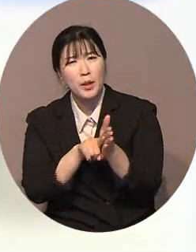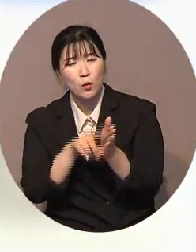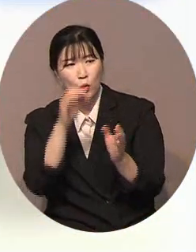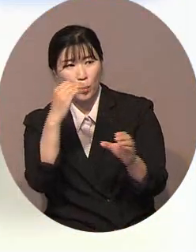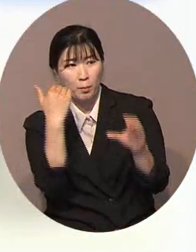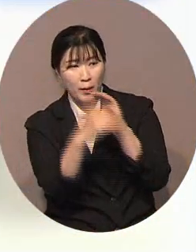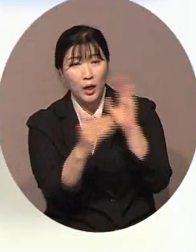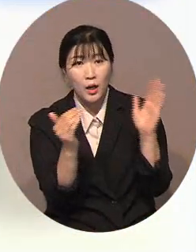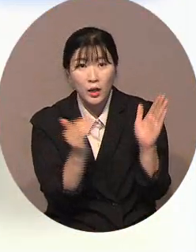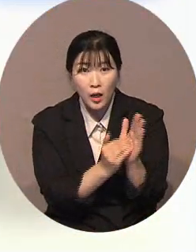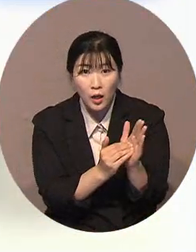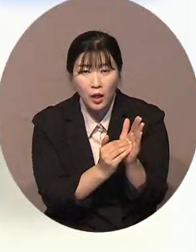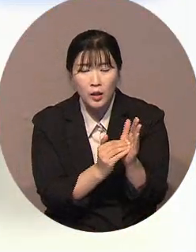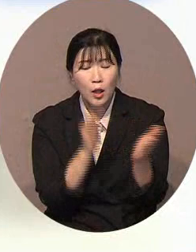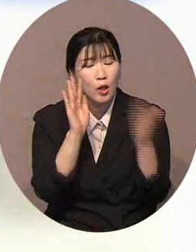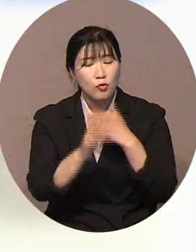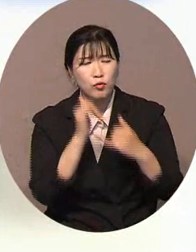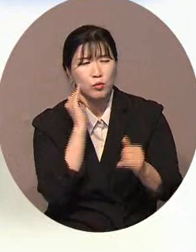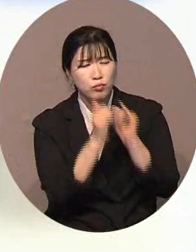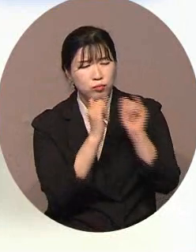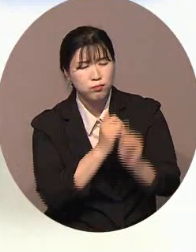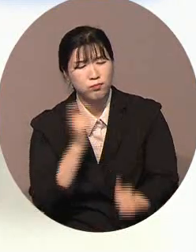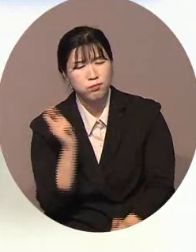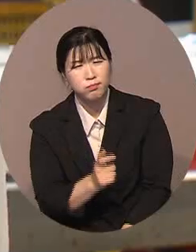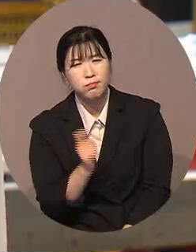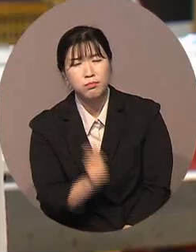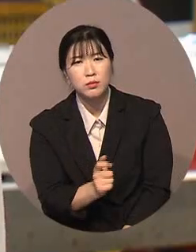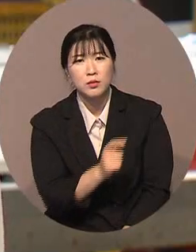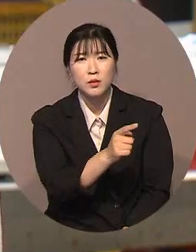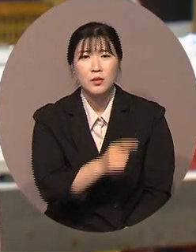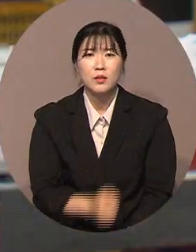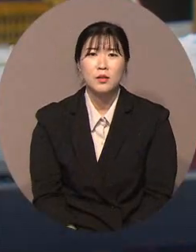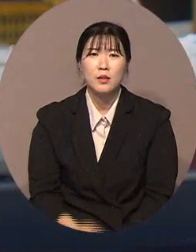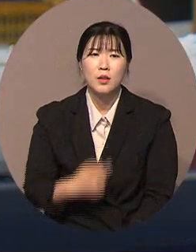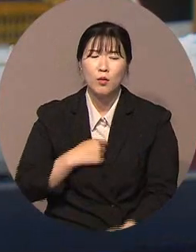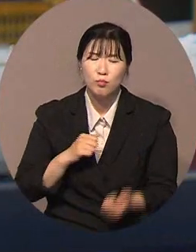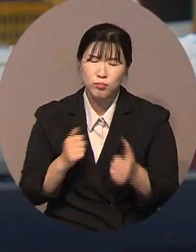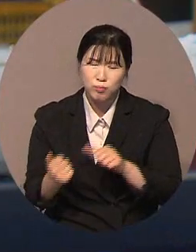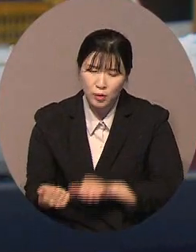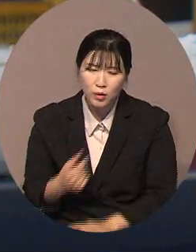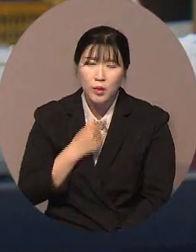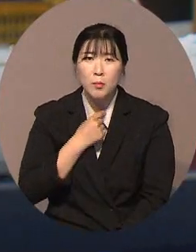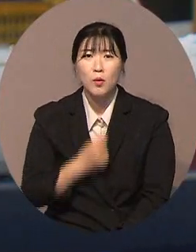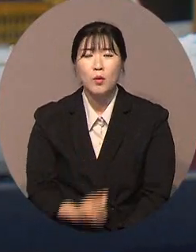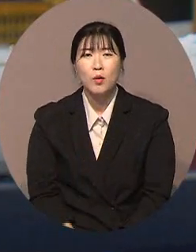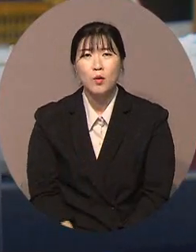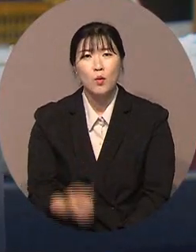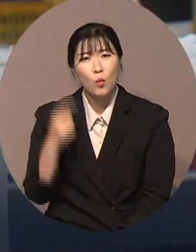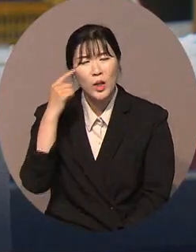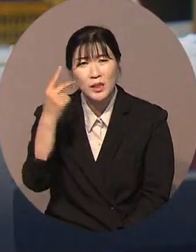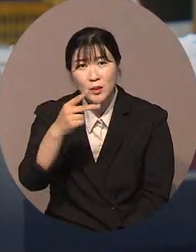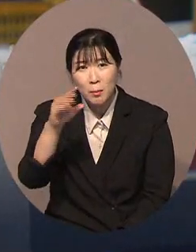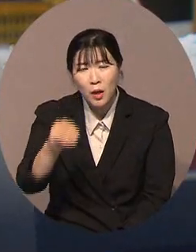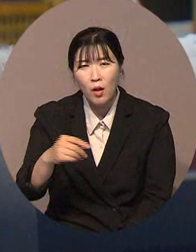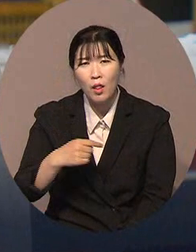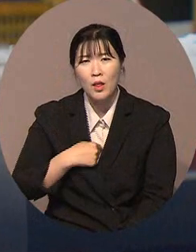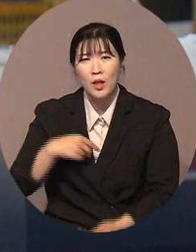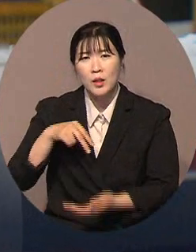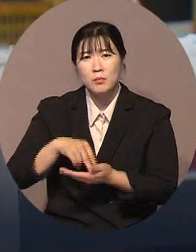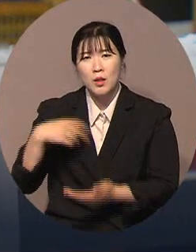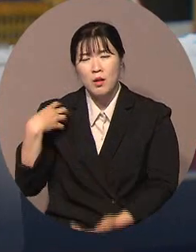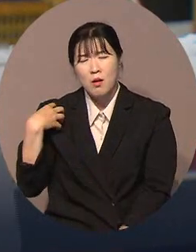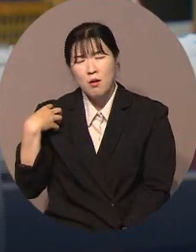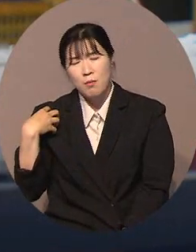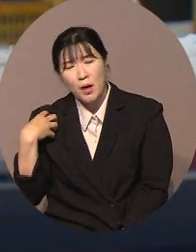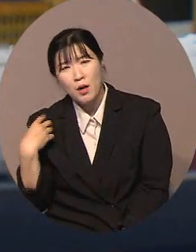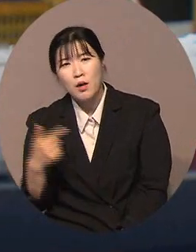상대는 돈만 받더니 연락이 끊겼습니다. 죽고 싶죠, 진짜로. 왜 그러냐면 있는 사람들한테는 아무 돈이 아닐 수도